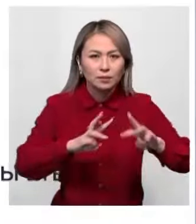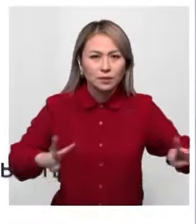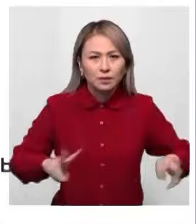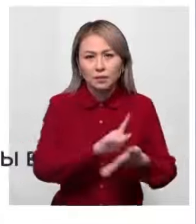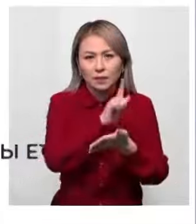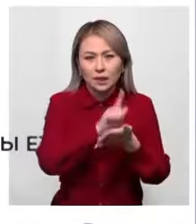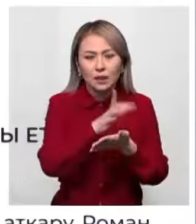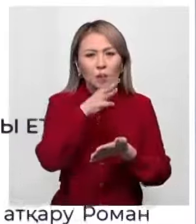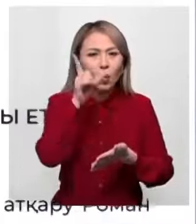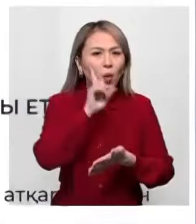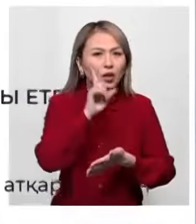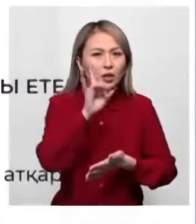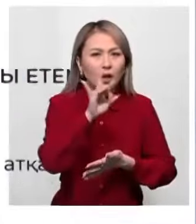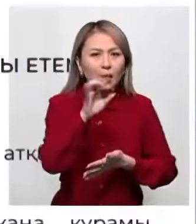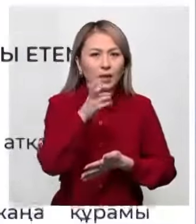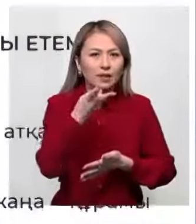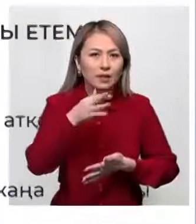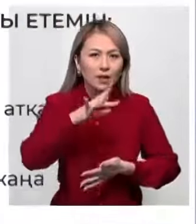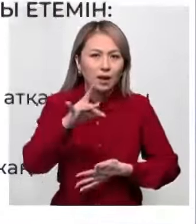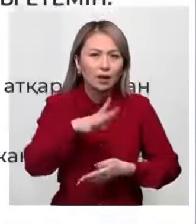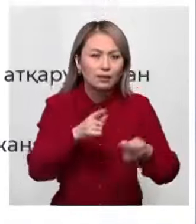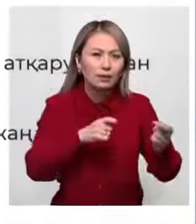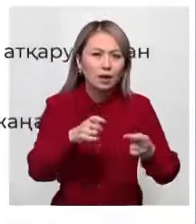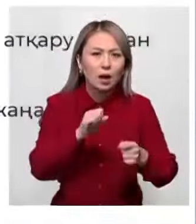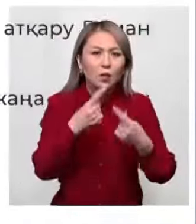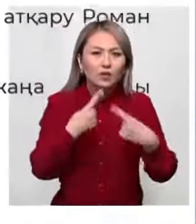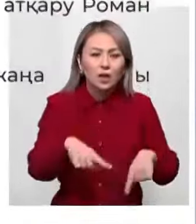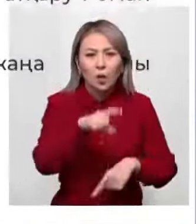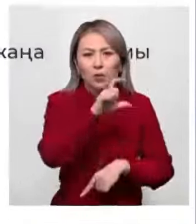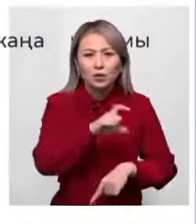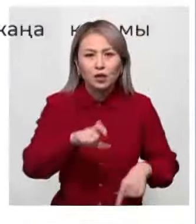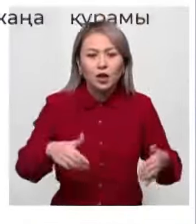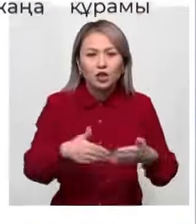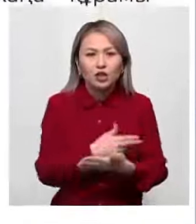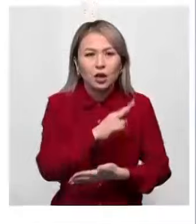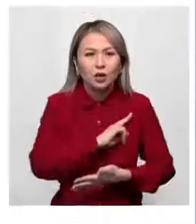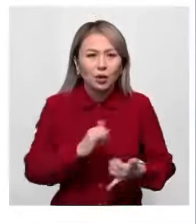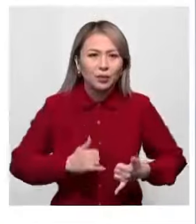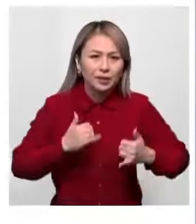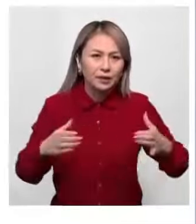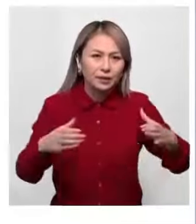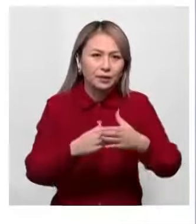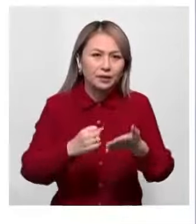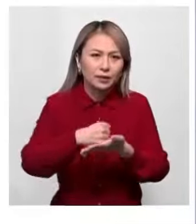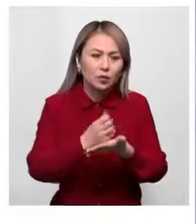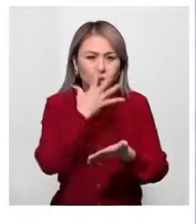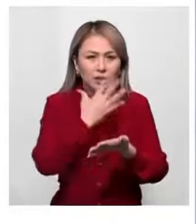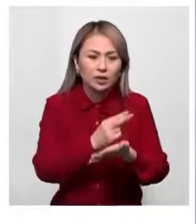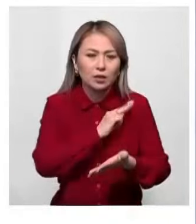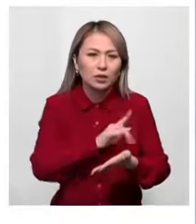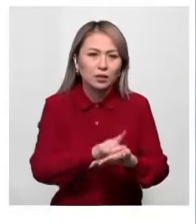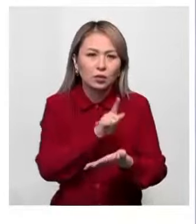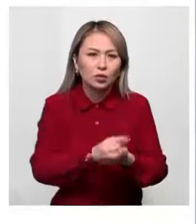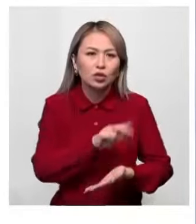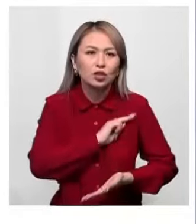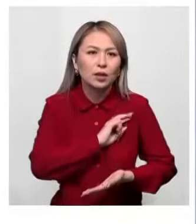Енді премьер-министр міндетін уақытша Роман Скляр атқарады. Ал өзге лауазымды тұлғалар жаңа құрам бекітілгенге дейін өз